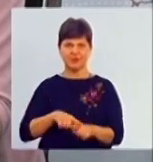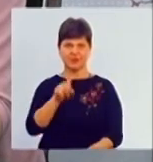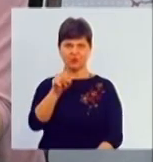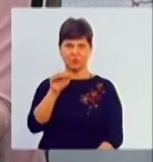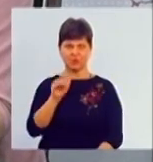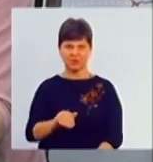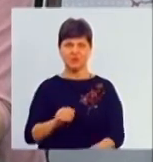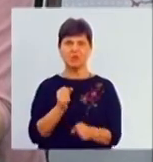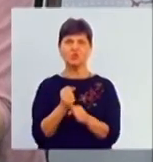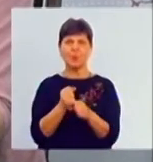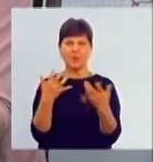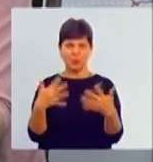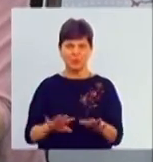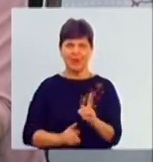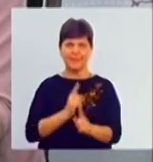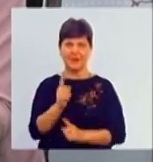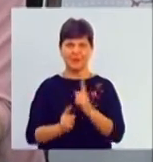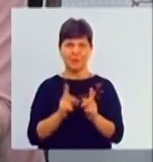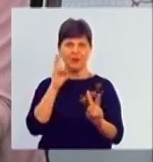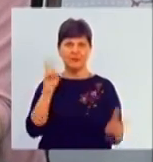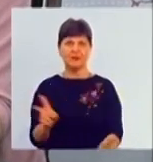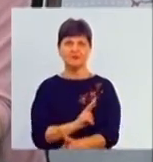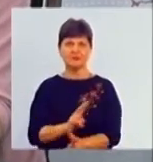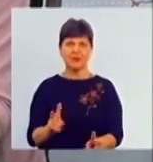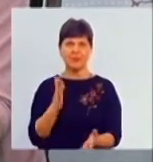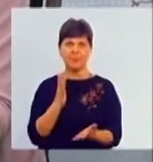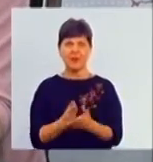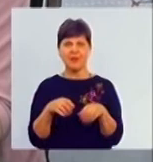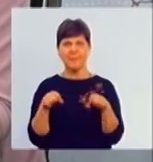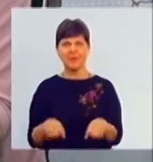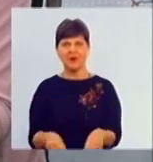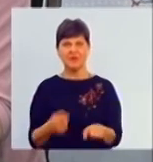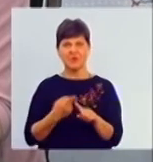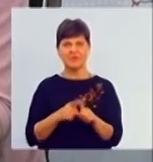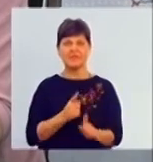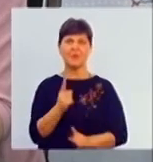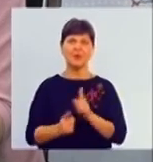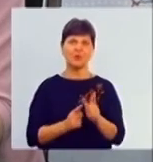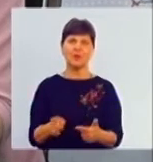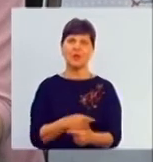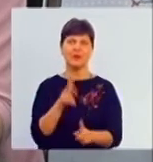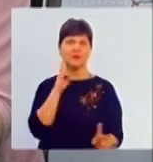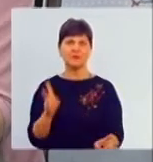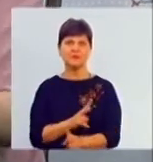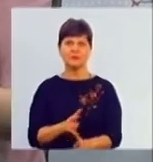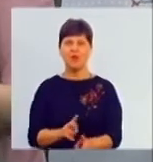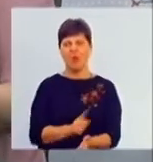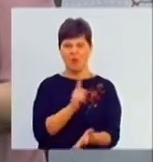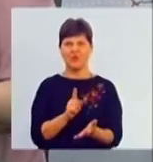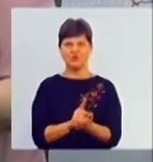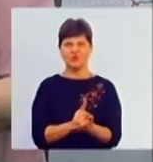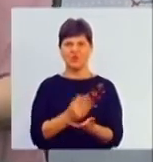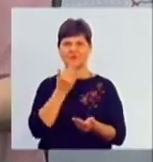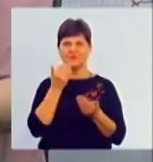ми зробили перерахунок, не знала, має вона право на цей перерахунок чи ні. Інакше б обов'язково звернулася. От у